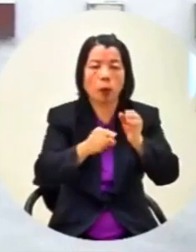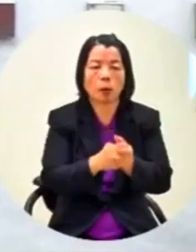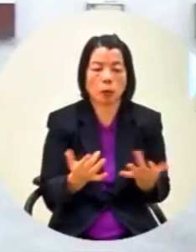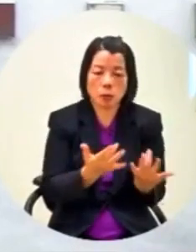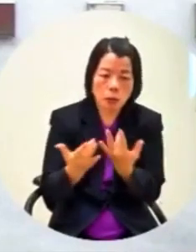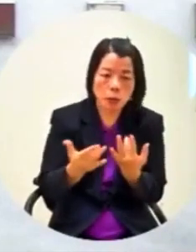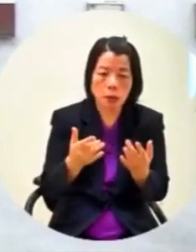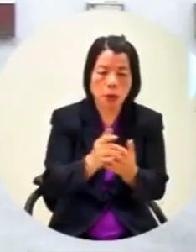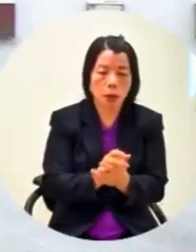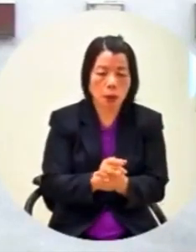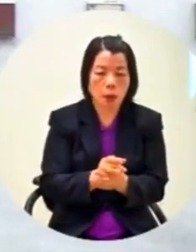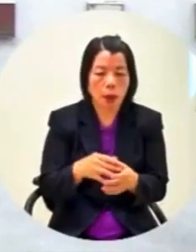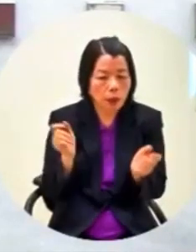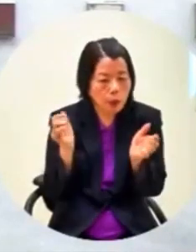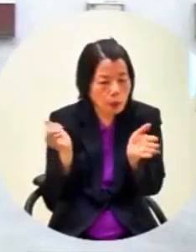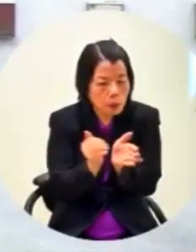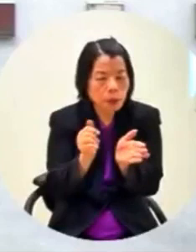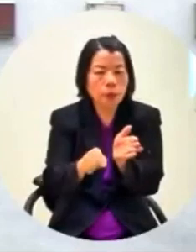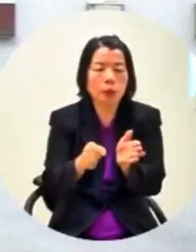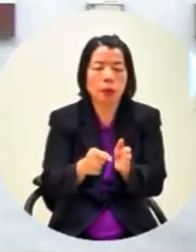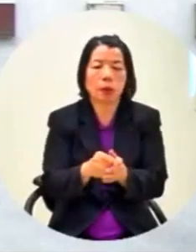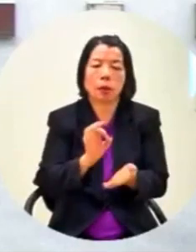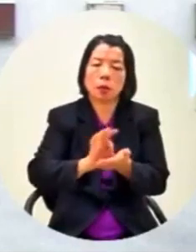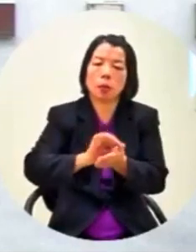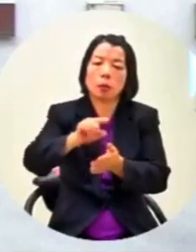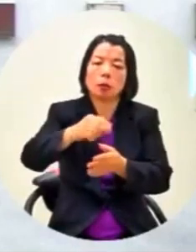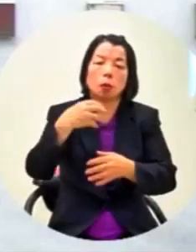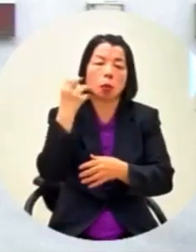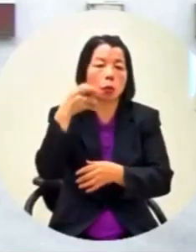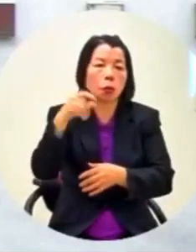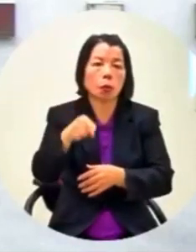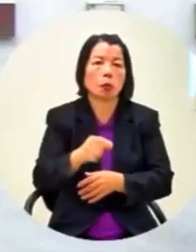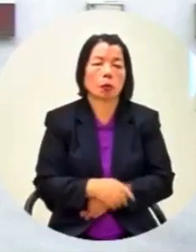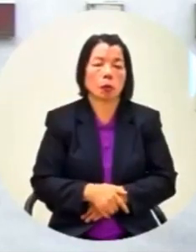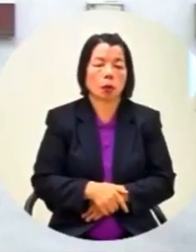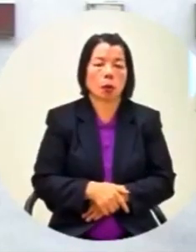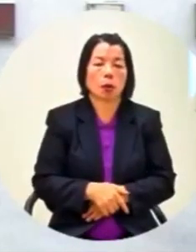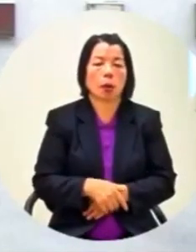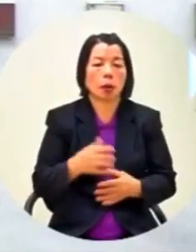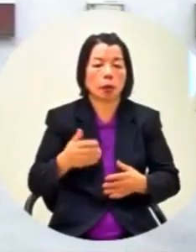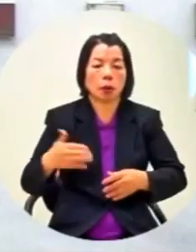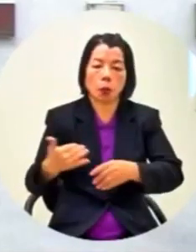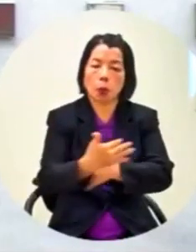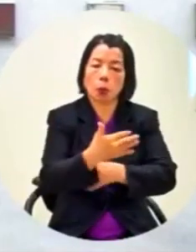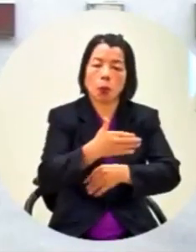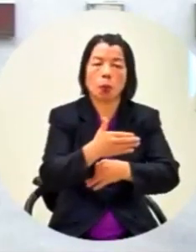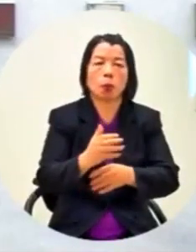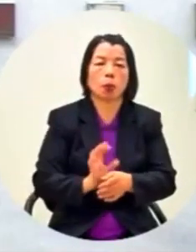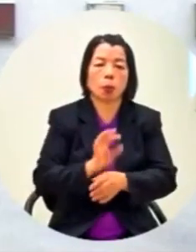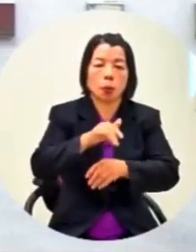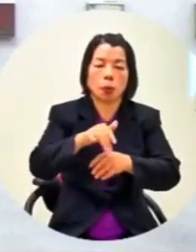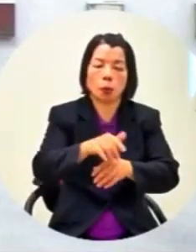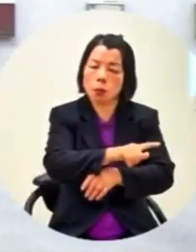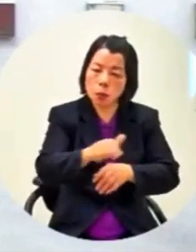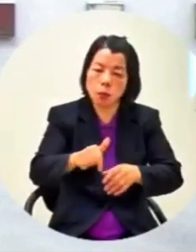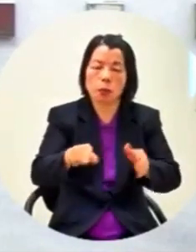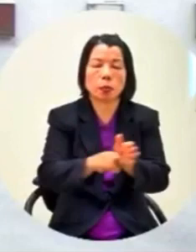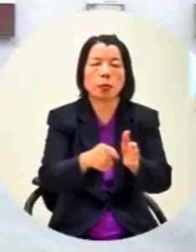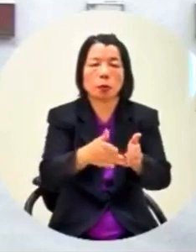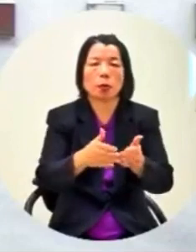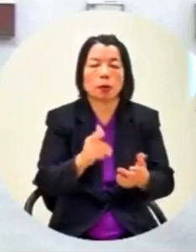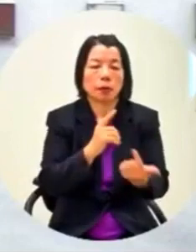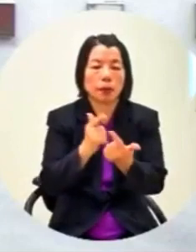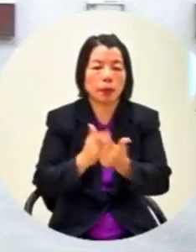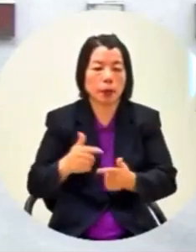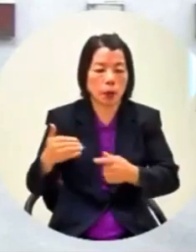出的食用水果。推广水产品方面，我们规划在地的水产品促销活动，配合渔